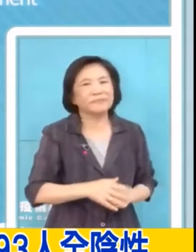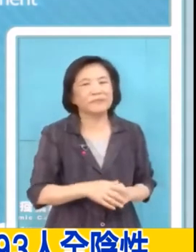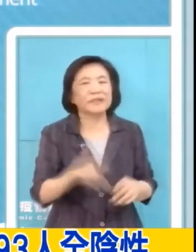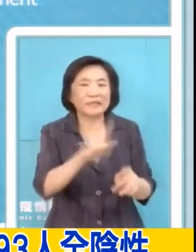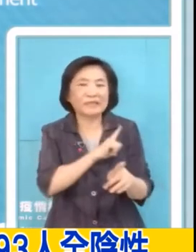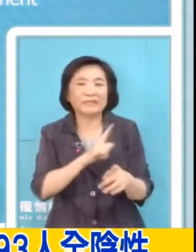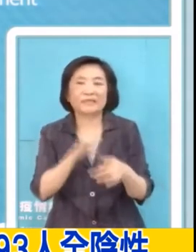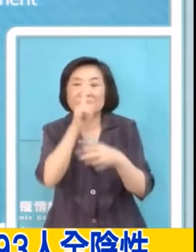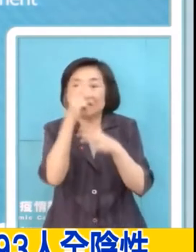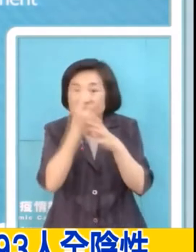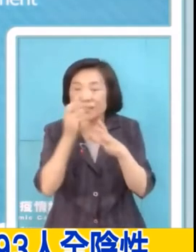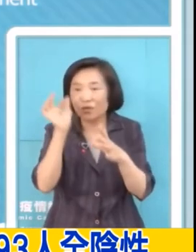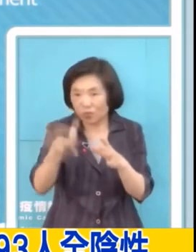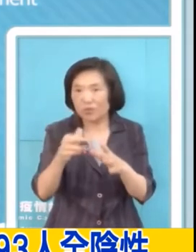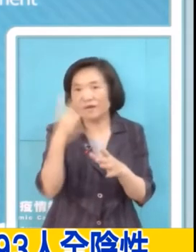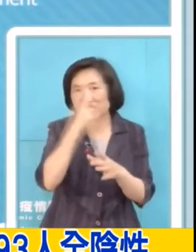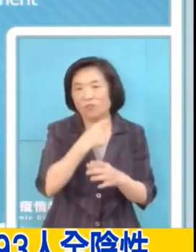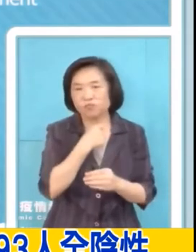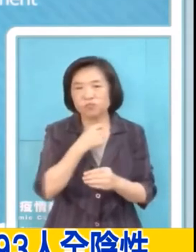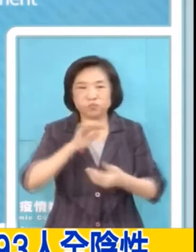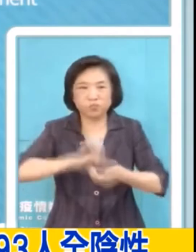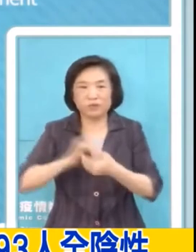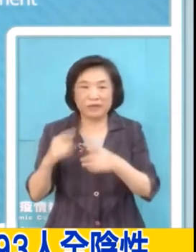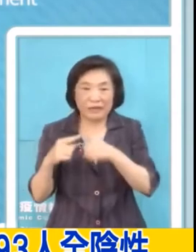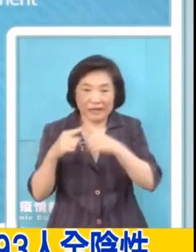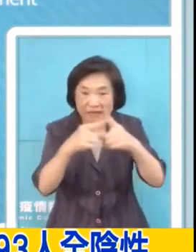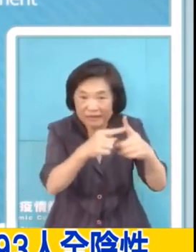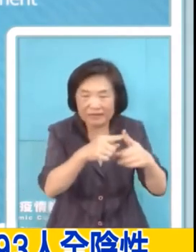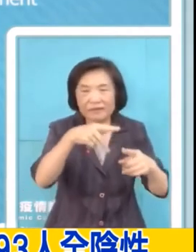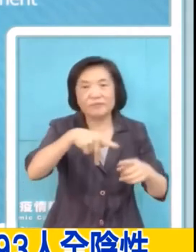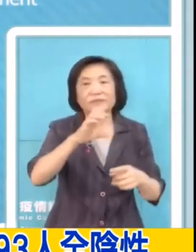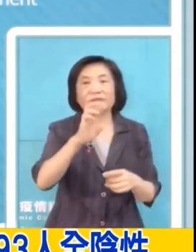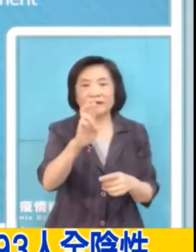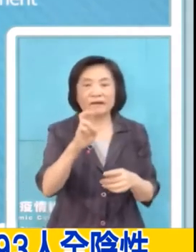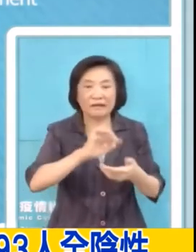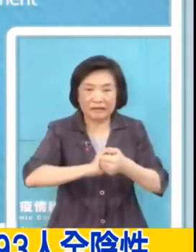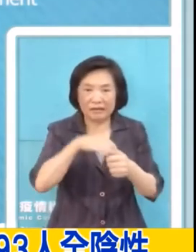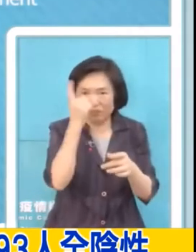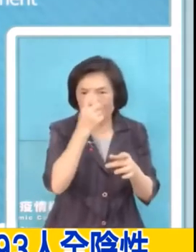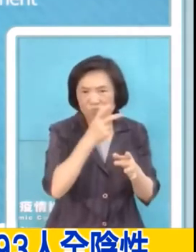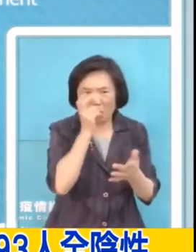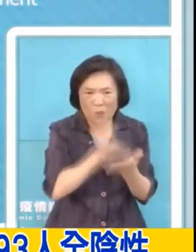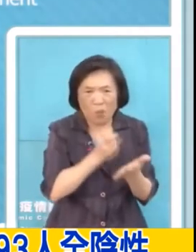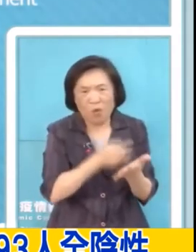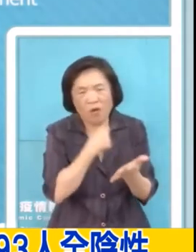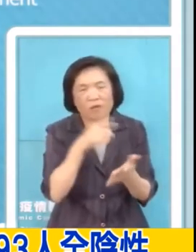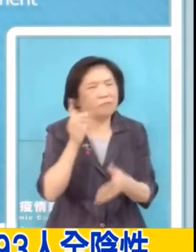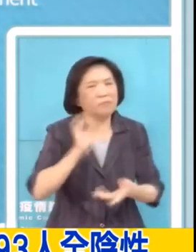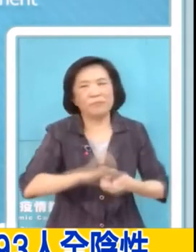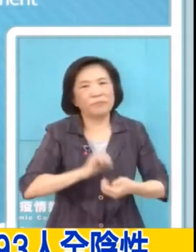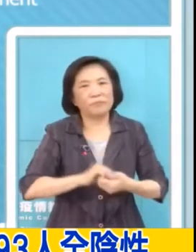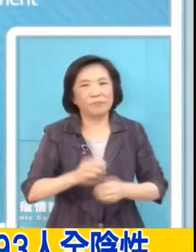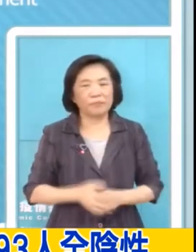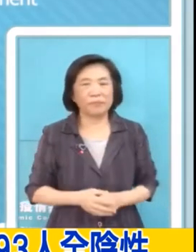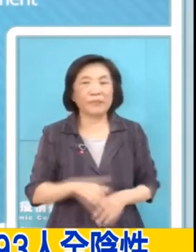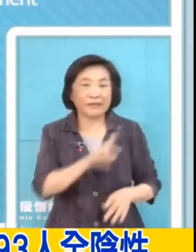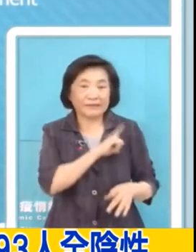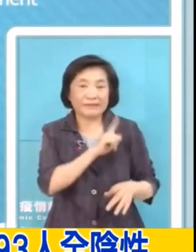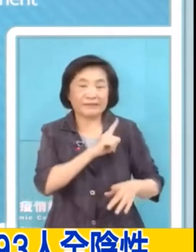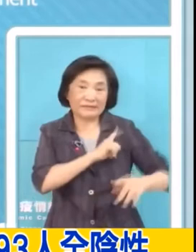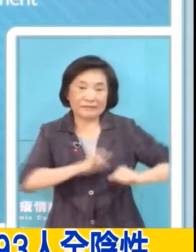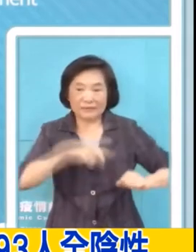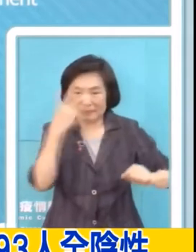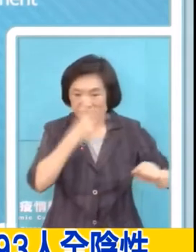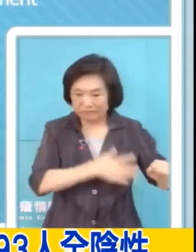做快筛，你知道自己做，不见得说一定要接到细胞检测，一定要跑去做 PCR 的 你自己自主